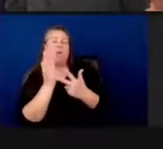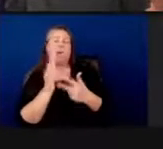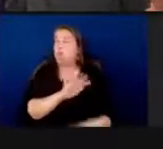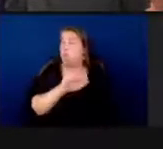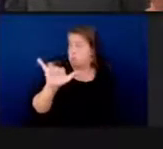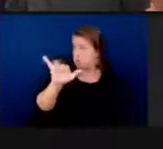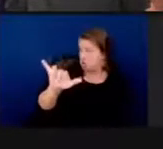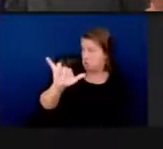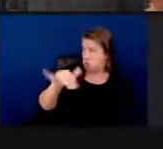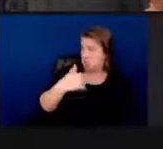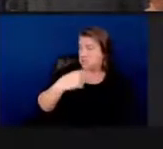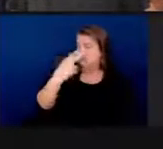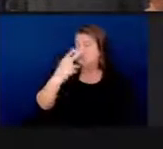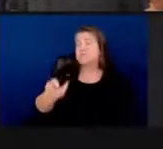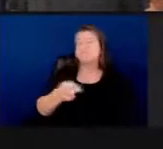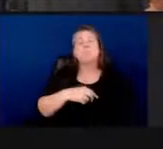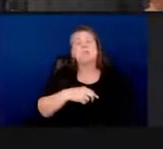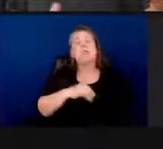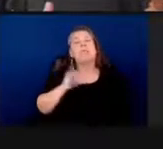saba.